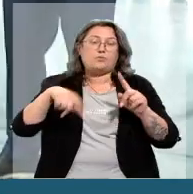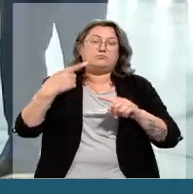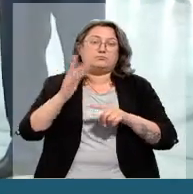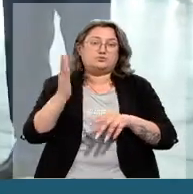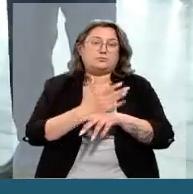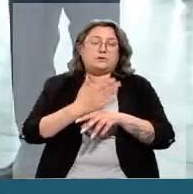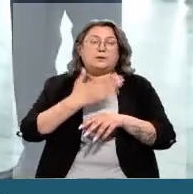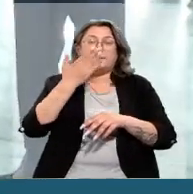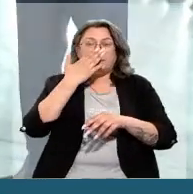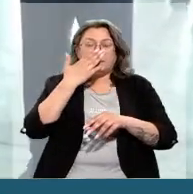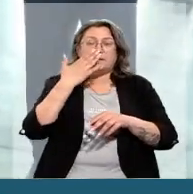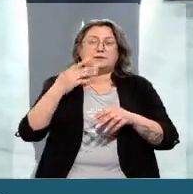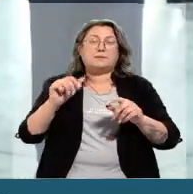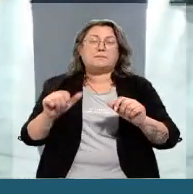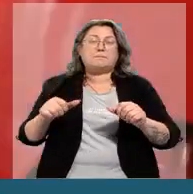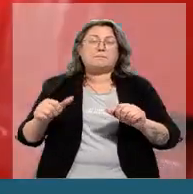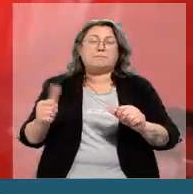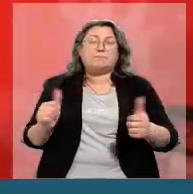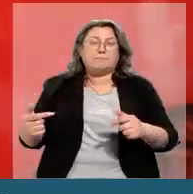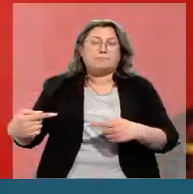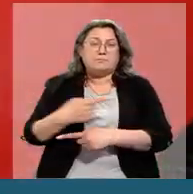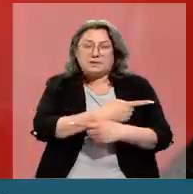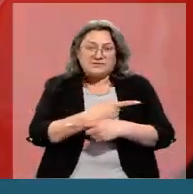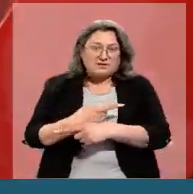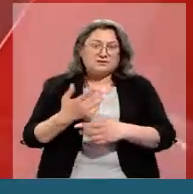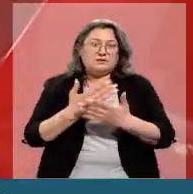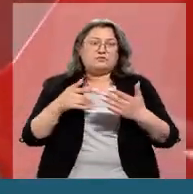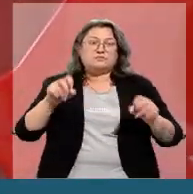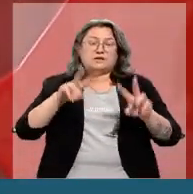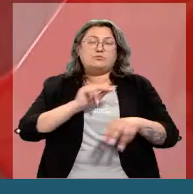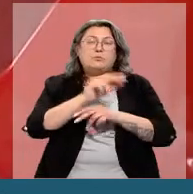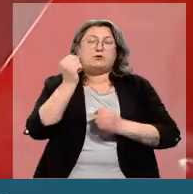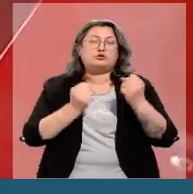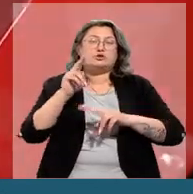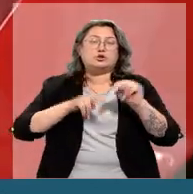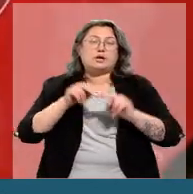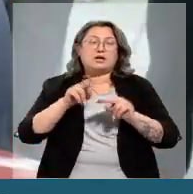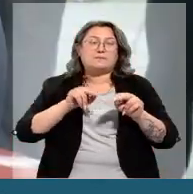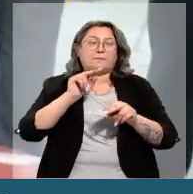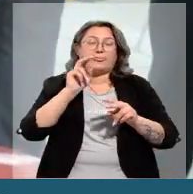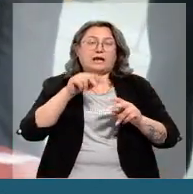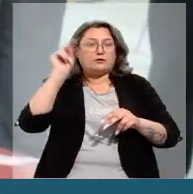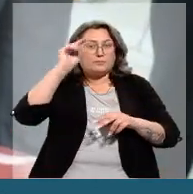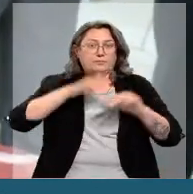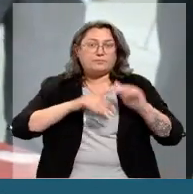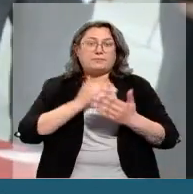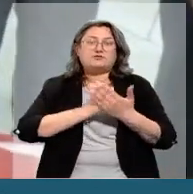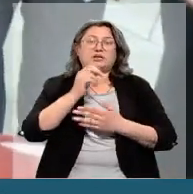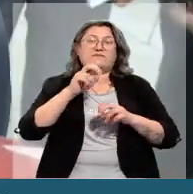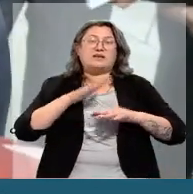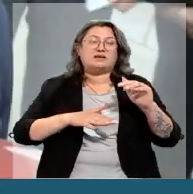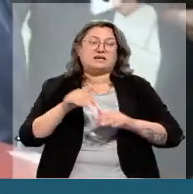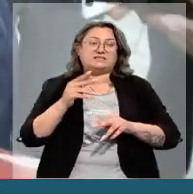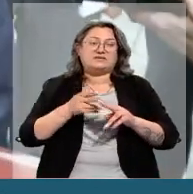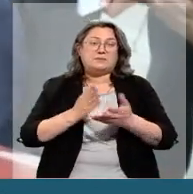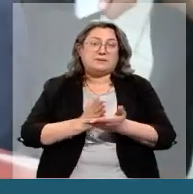өсі сияқты бөлшектер өндіріле бастайды. Сала мамандарын арттыру үшін Қостанайда студенттерді машина құрастыру факультеттерінде